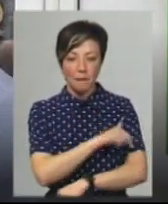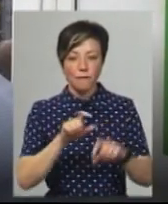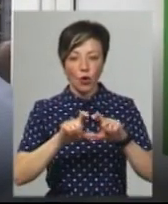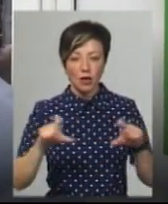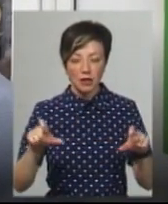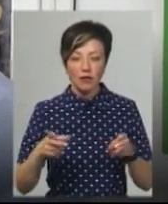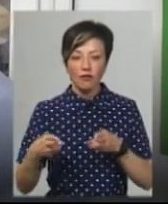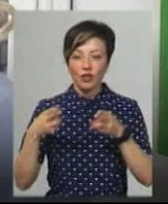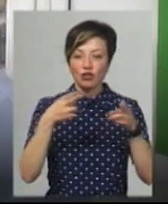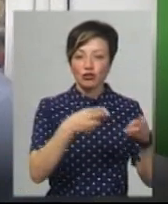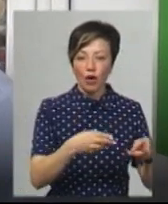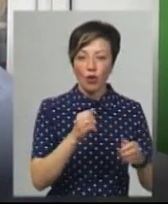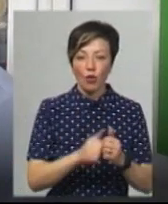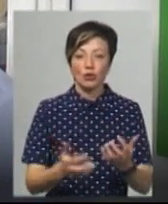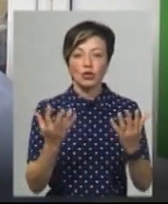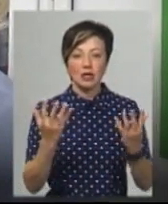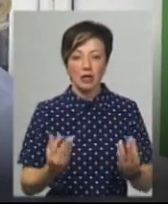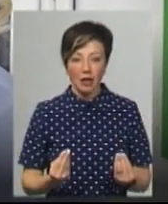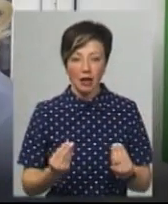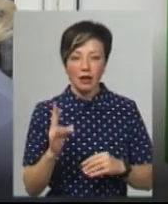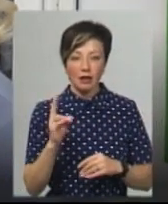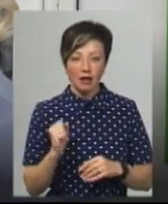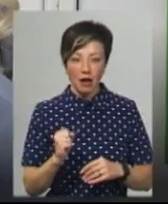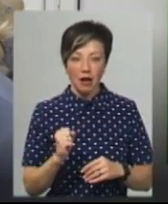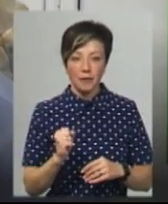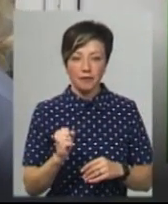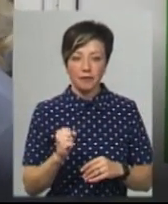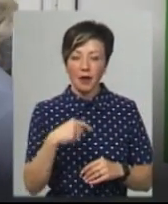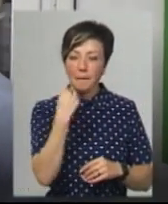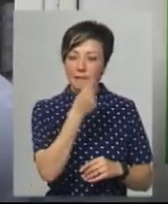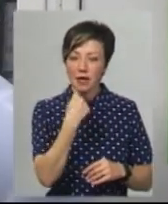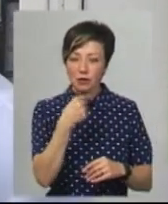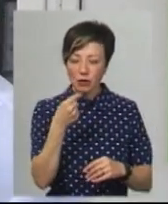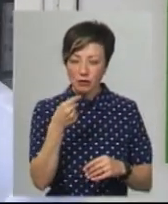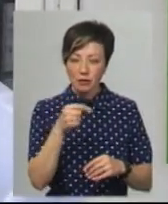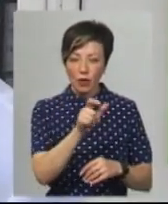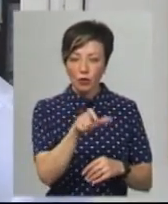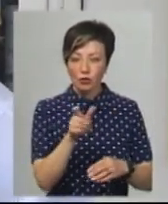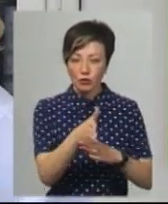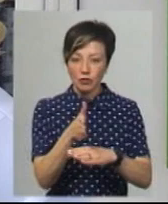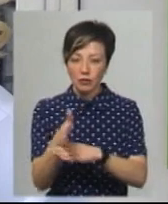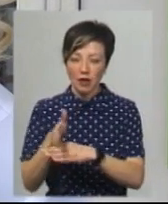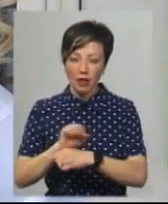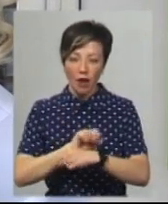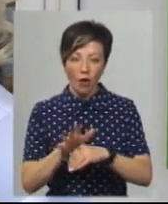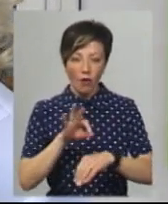які виїжджають кожен день на забір масків, ну і потім вже на COVID.